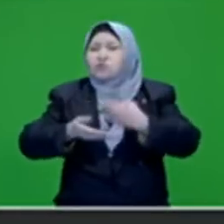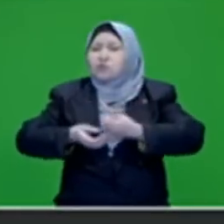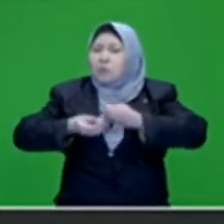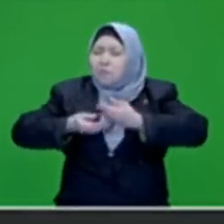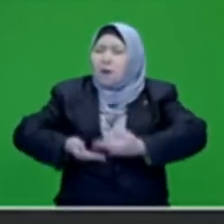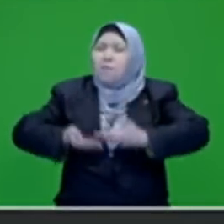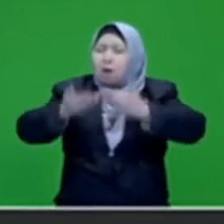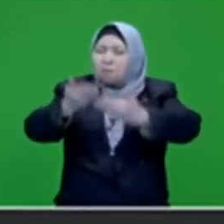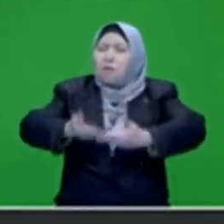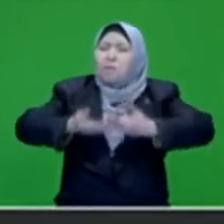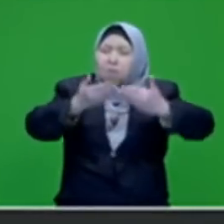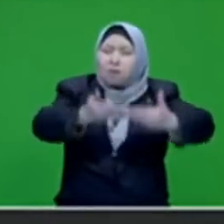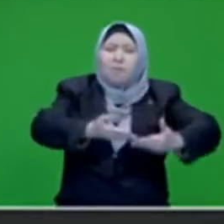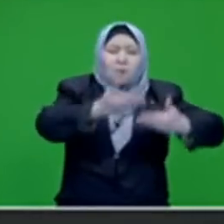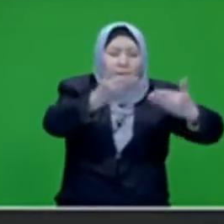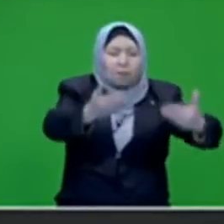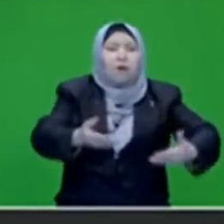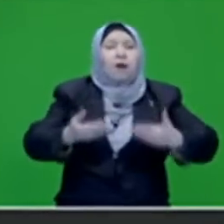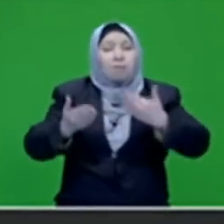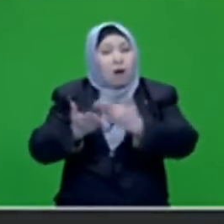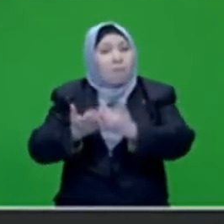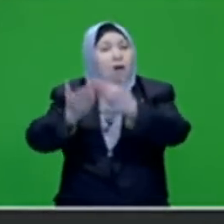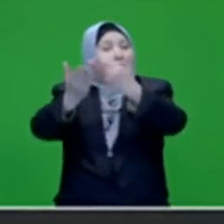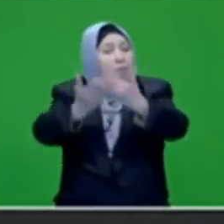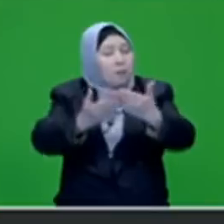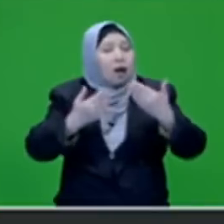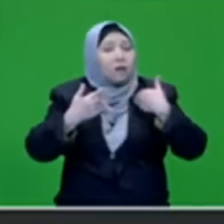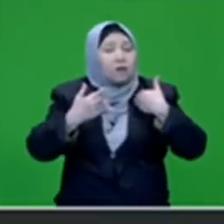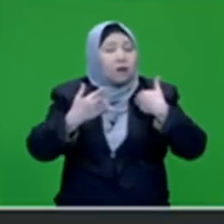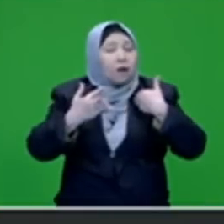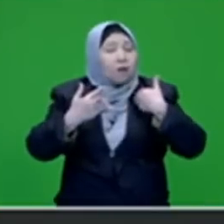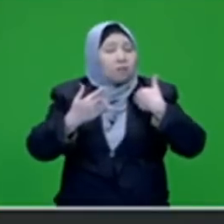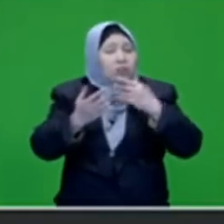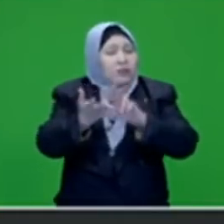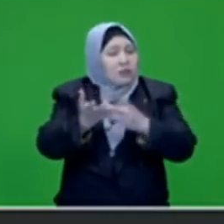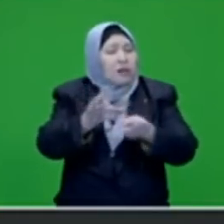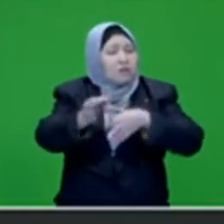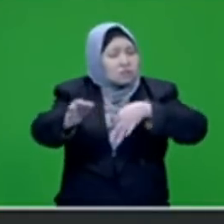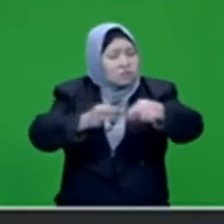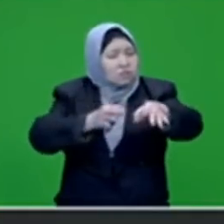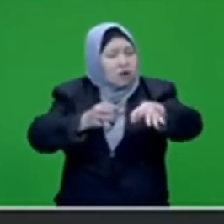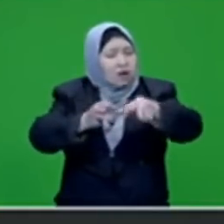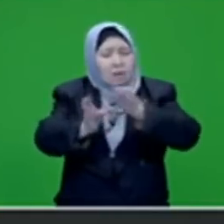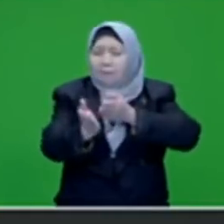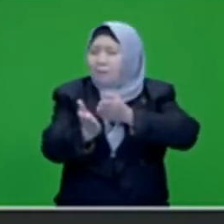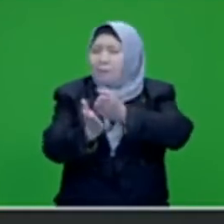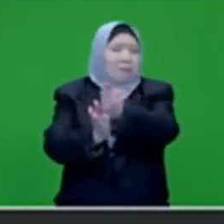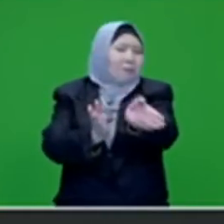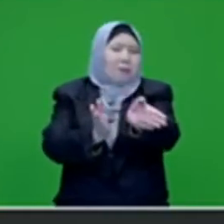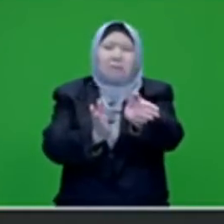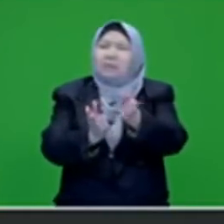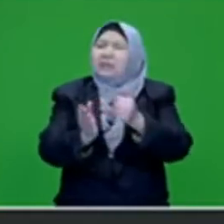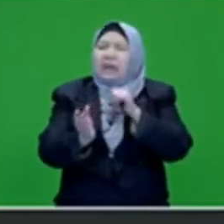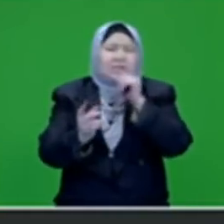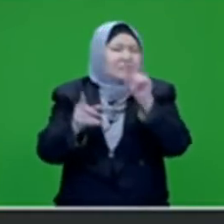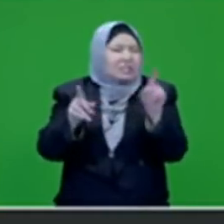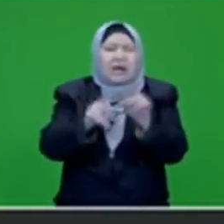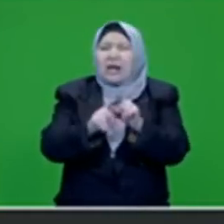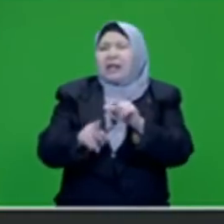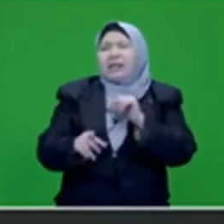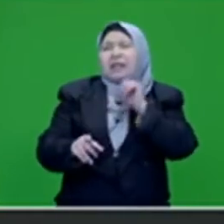ada tafsiran yang tersasar daripada landasan kewajaran fakta tafsir itu